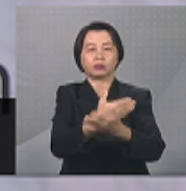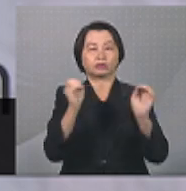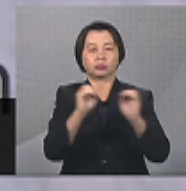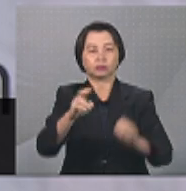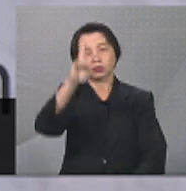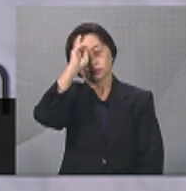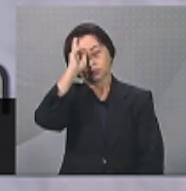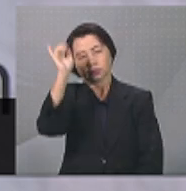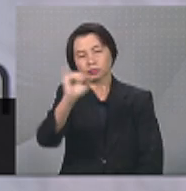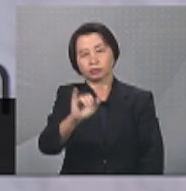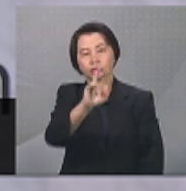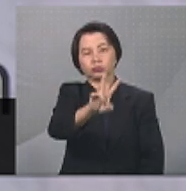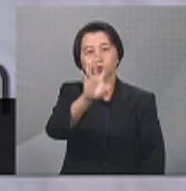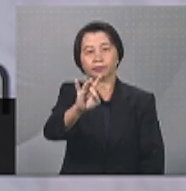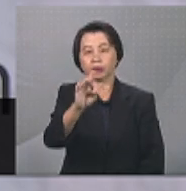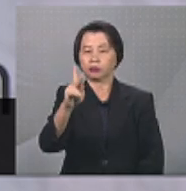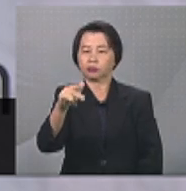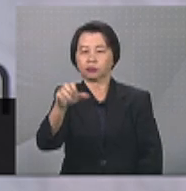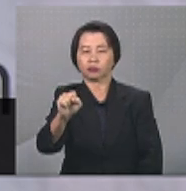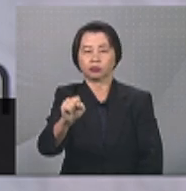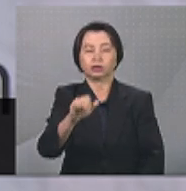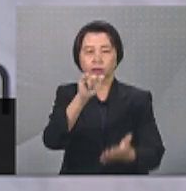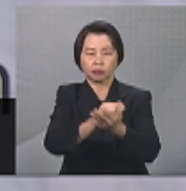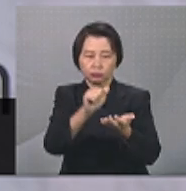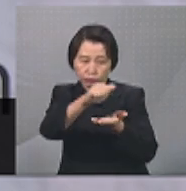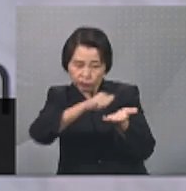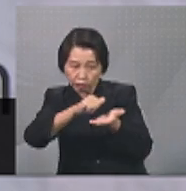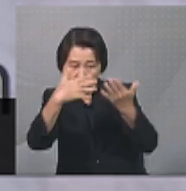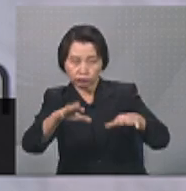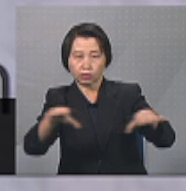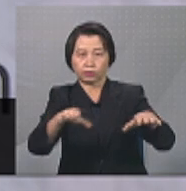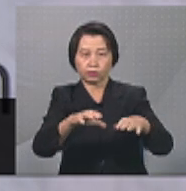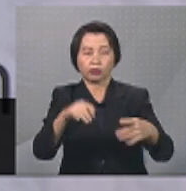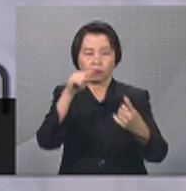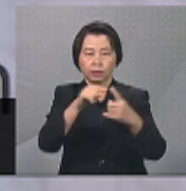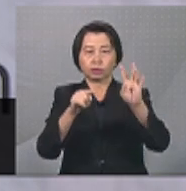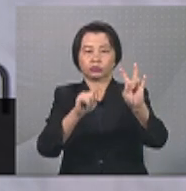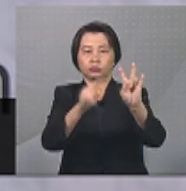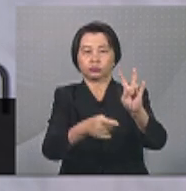kekal 28 kes, iaitu di mana saringan telah dilaksanakan kepada